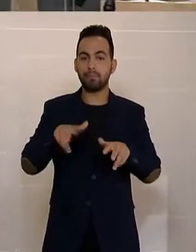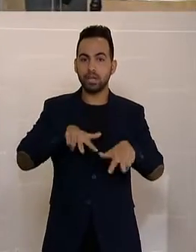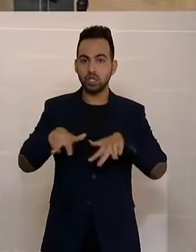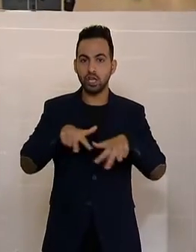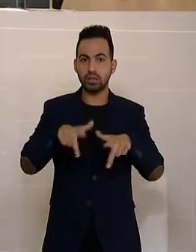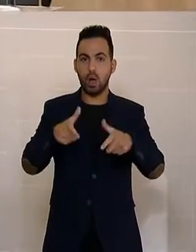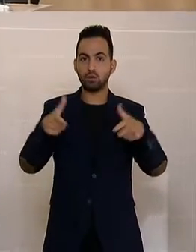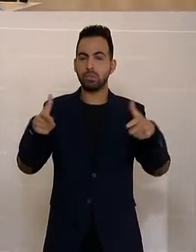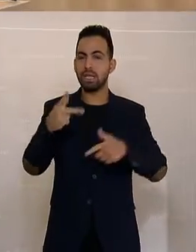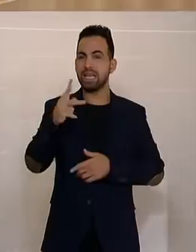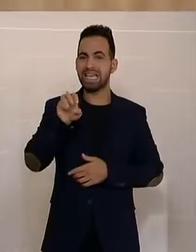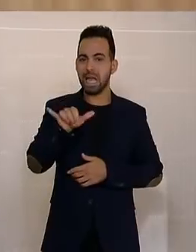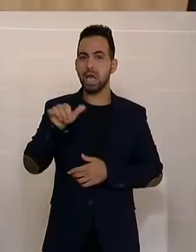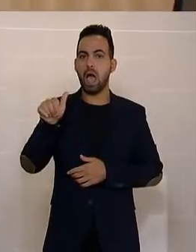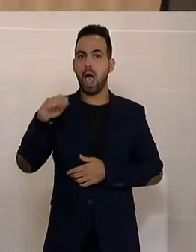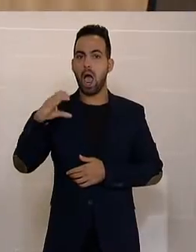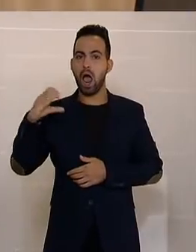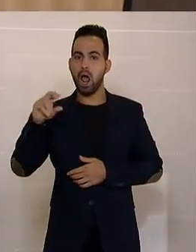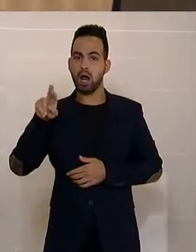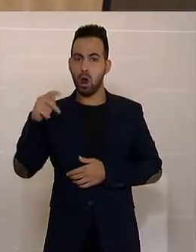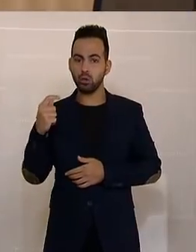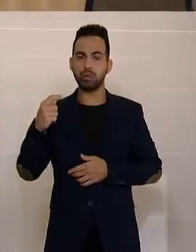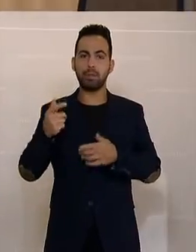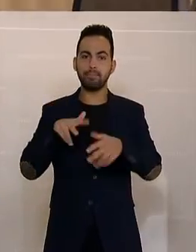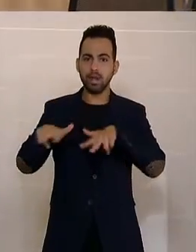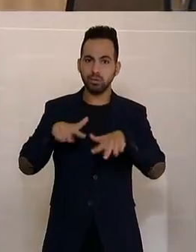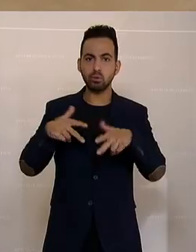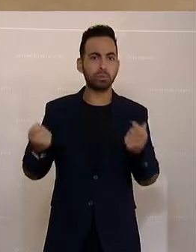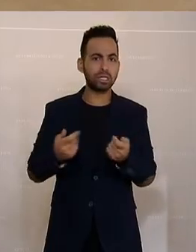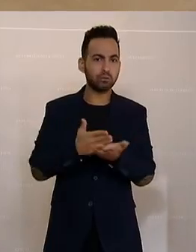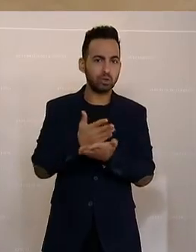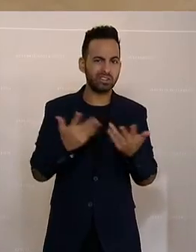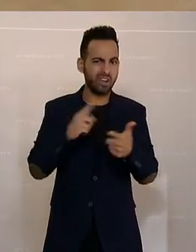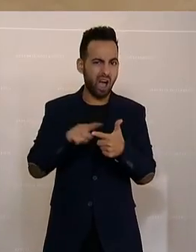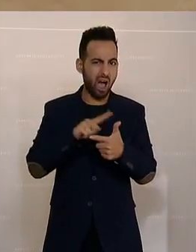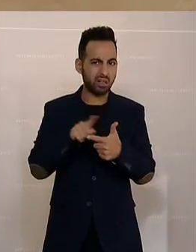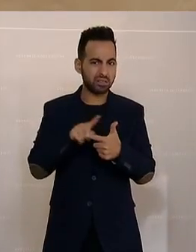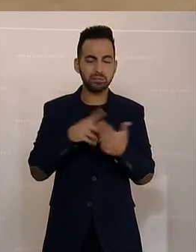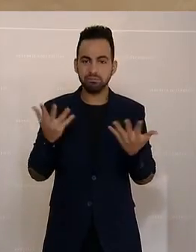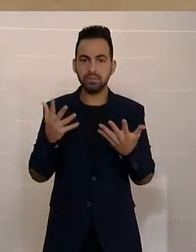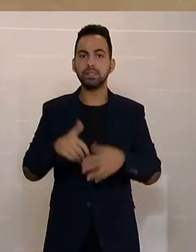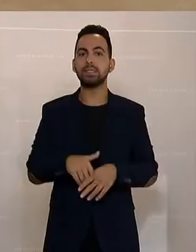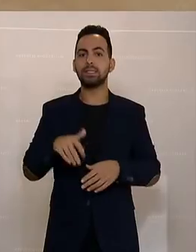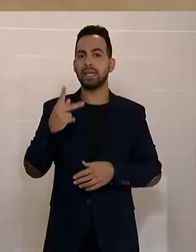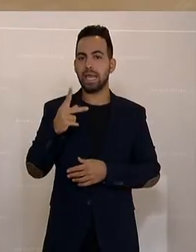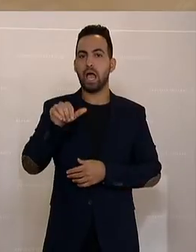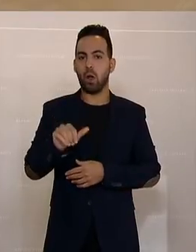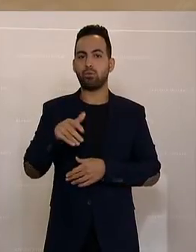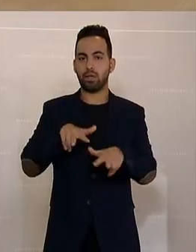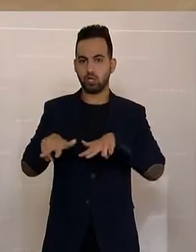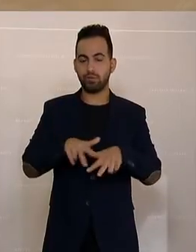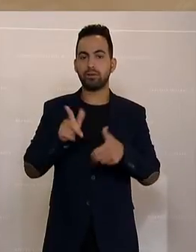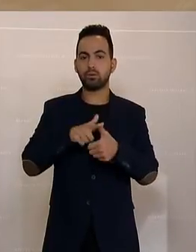Was ist das Key-Account-Management? Was ist das Betriebsservice und was geht es da? Zentrale Zielsetzung dieses Key-Account-Managements und